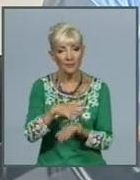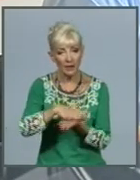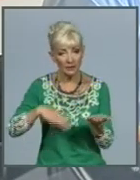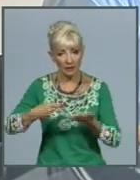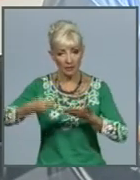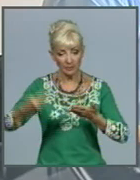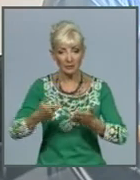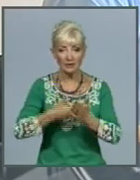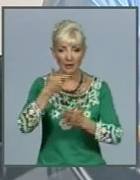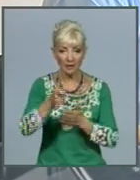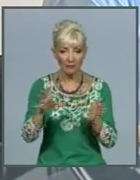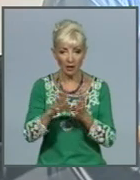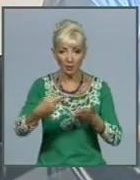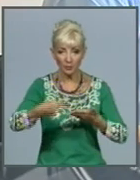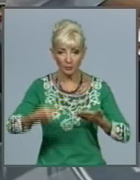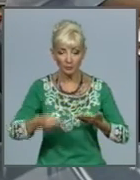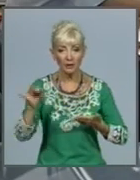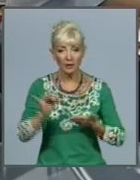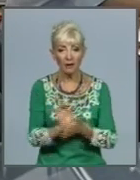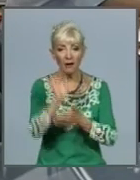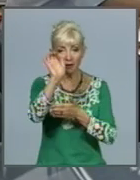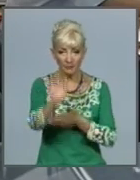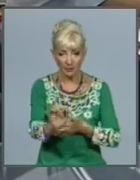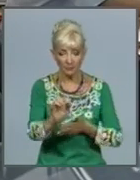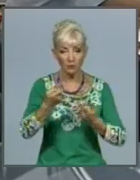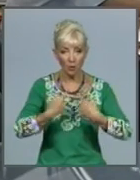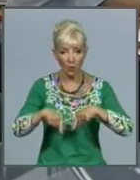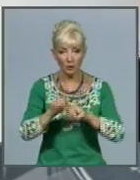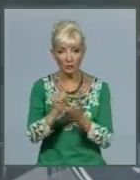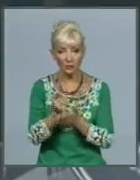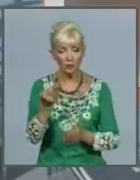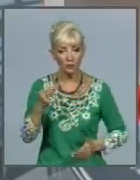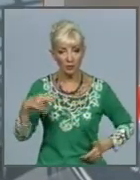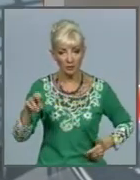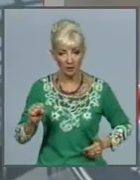електронним підписом та надіслати її до органу пенсійного фонду.